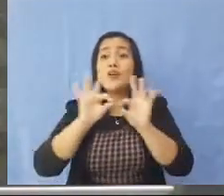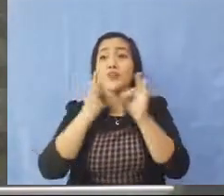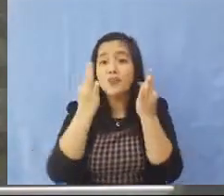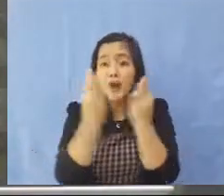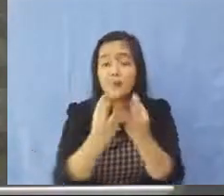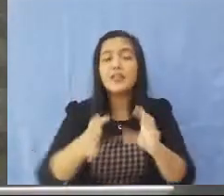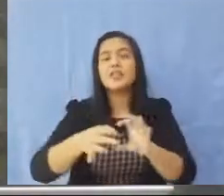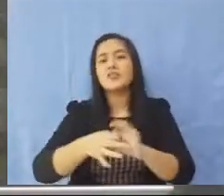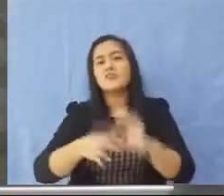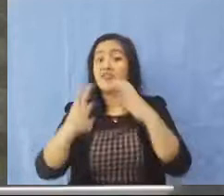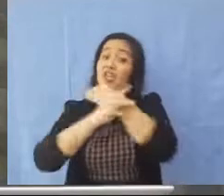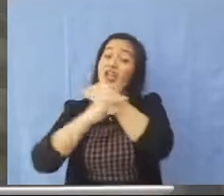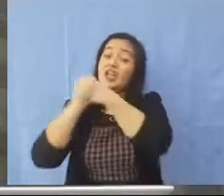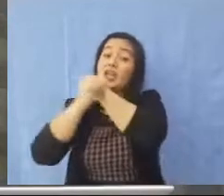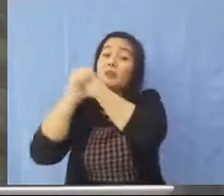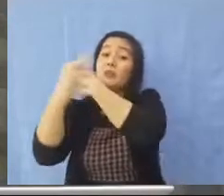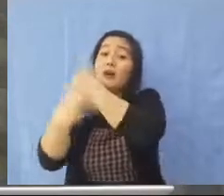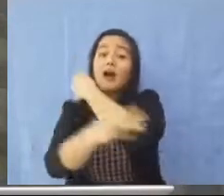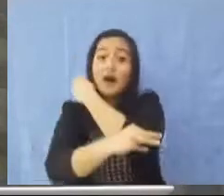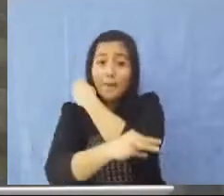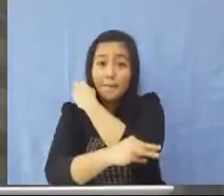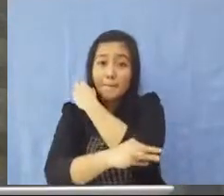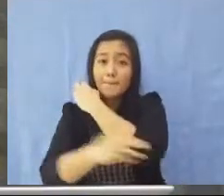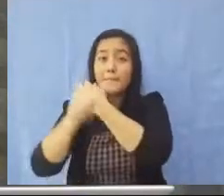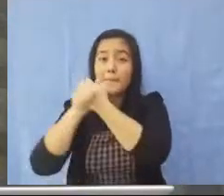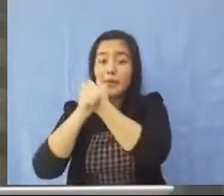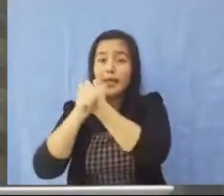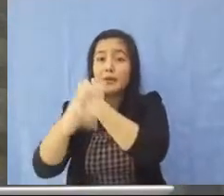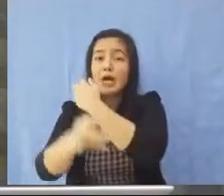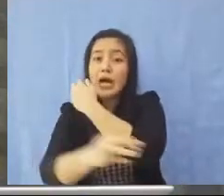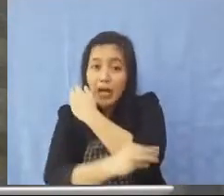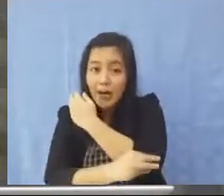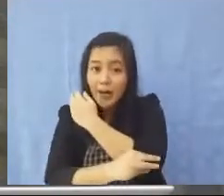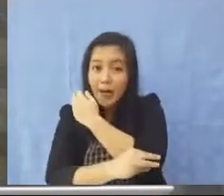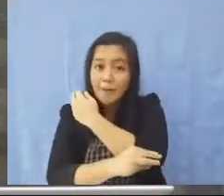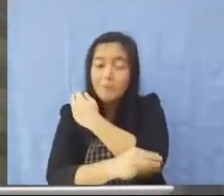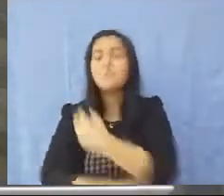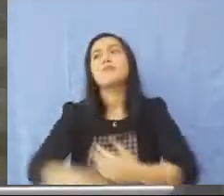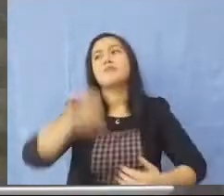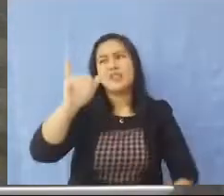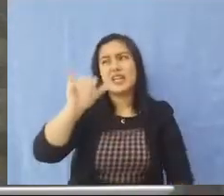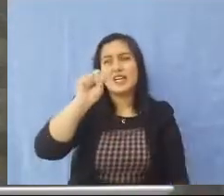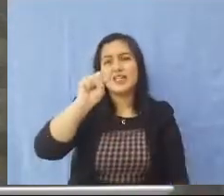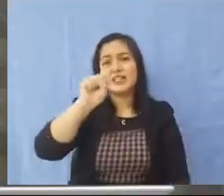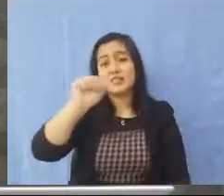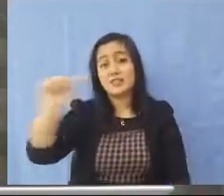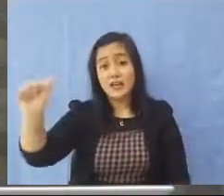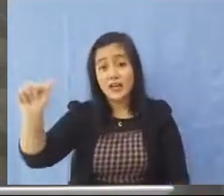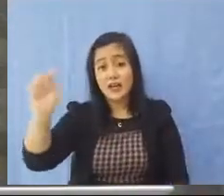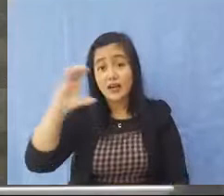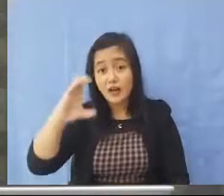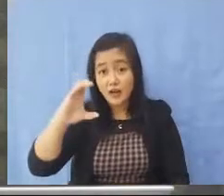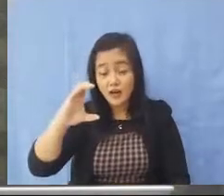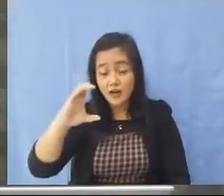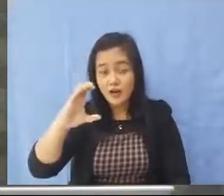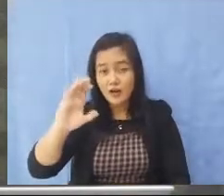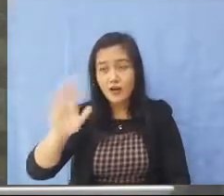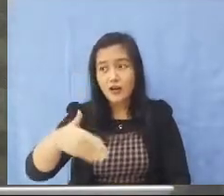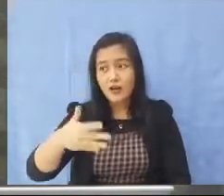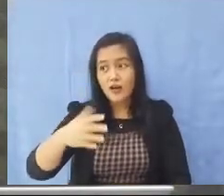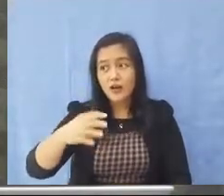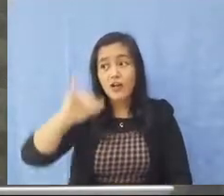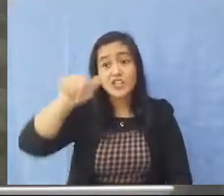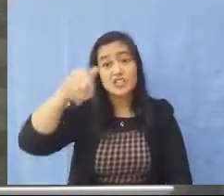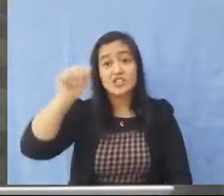po natin at dito po natin, ito po yung isa rin sa mga part na kung saan makikita natin kung paano ang Diyos